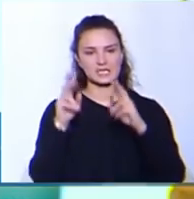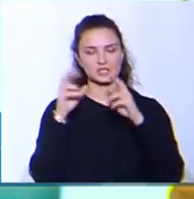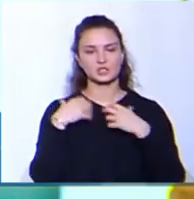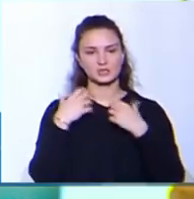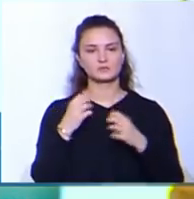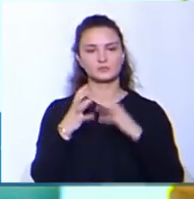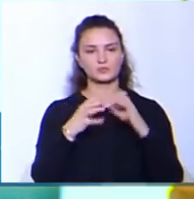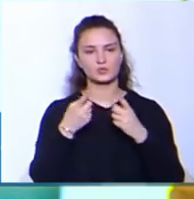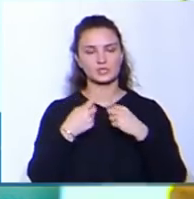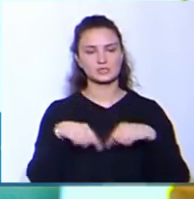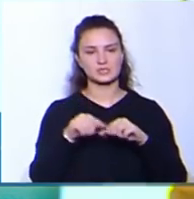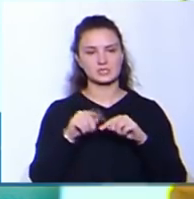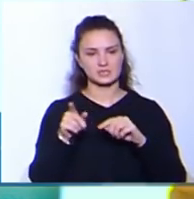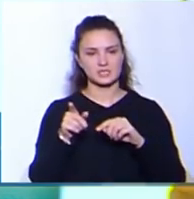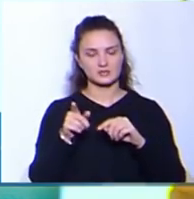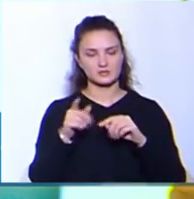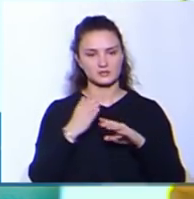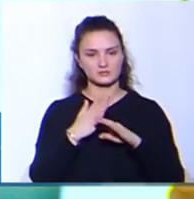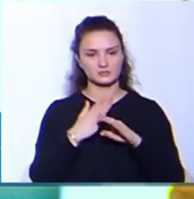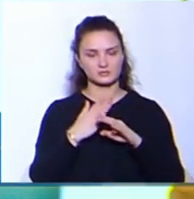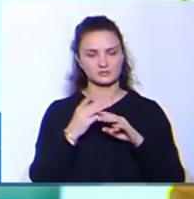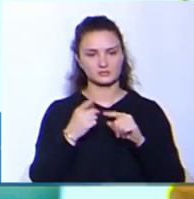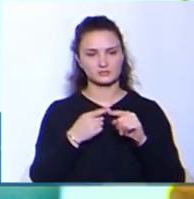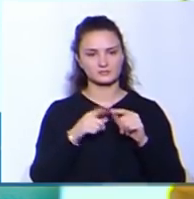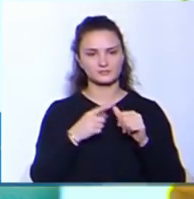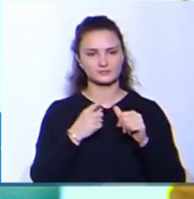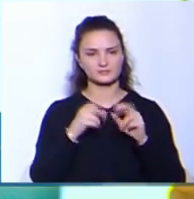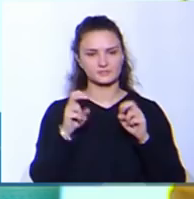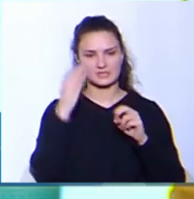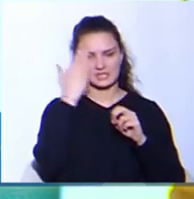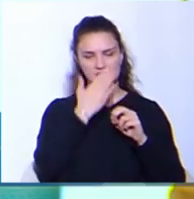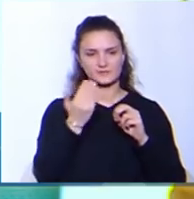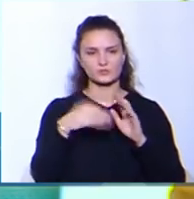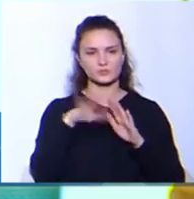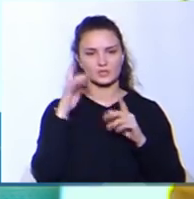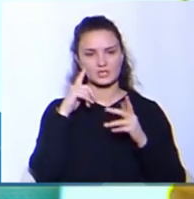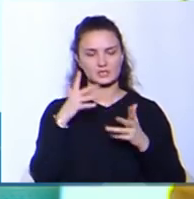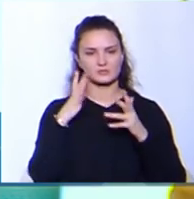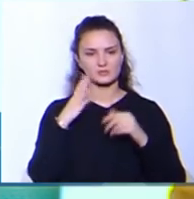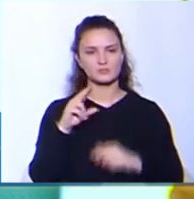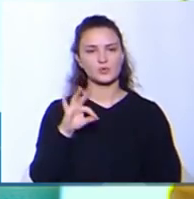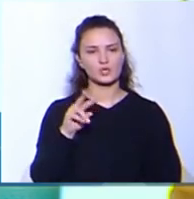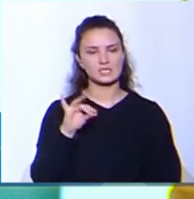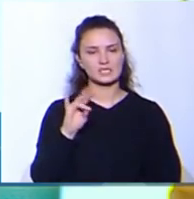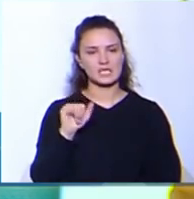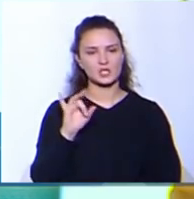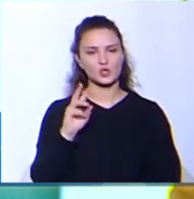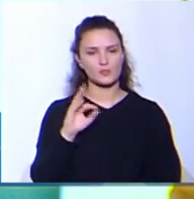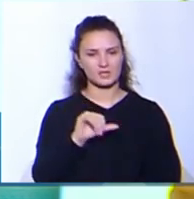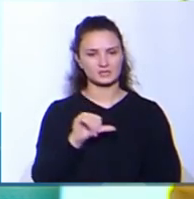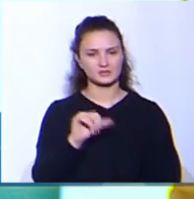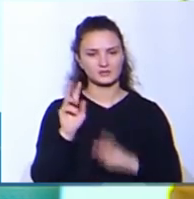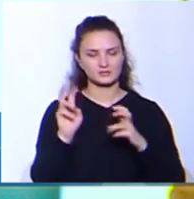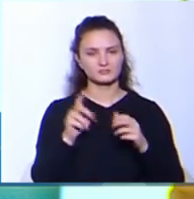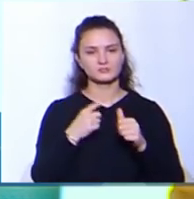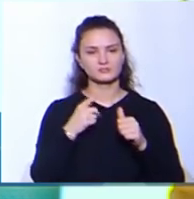ჯანდაცვის მსოფლიო ორგანიზაციას გამოტანილი, ეგრეთ წოდებული, ხალხისთვის უფრო გასაგები იყოს პოლინარკომანია, რასაც